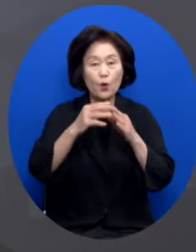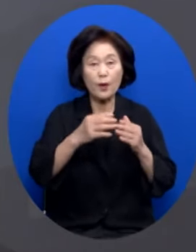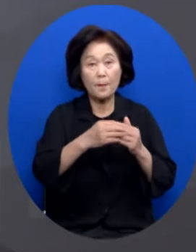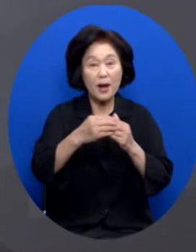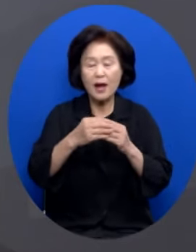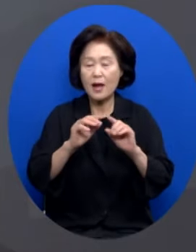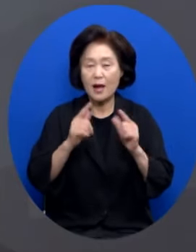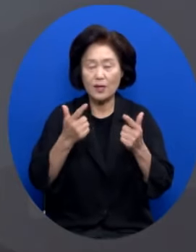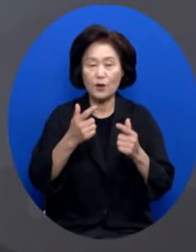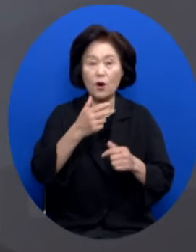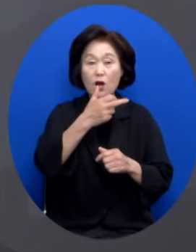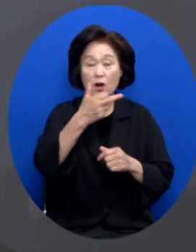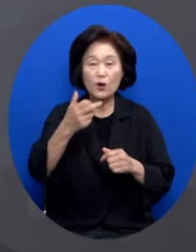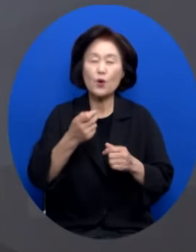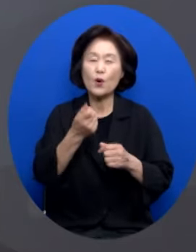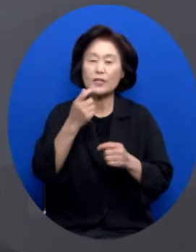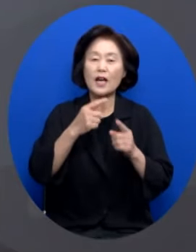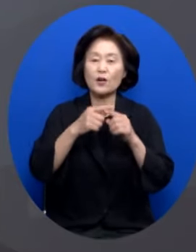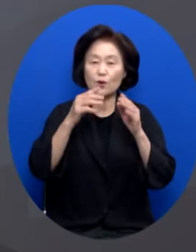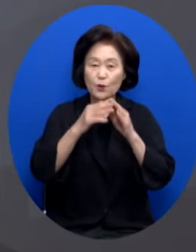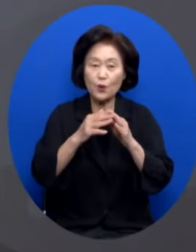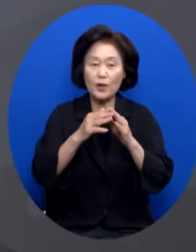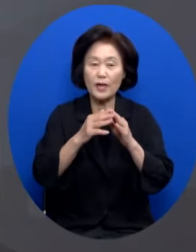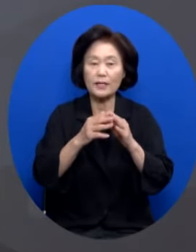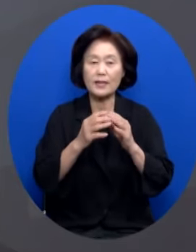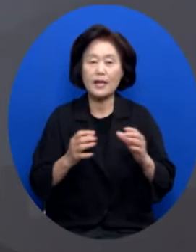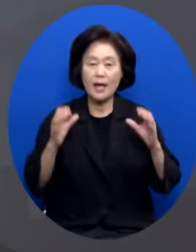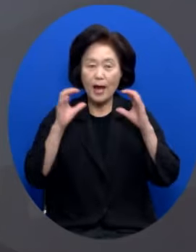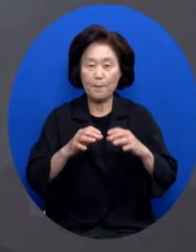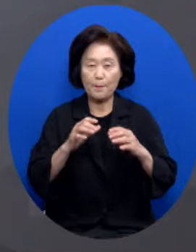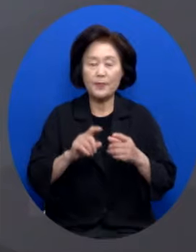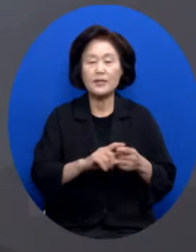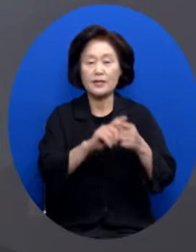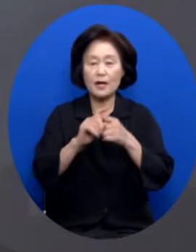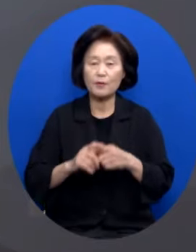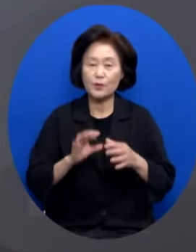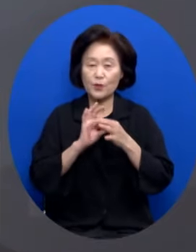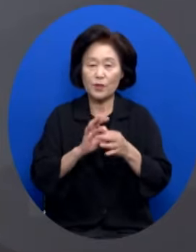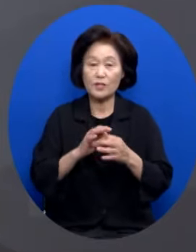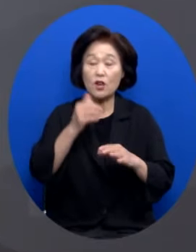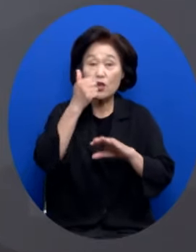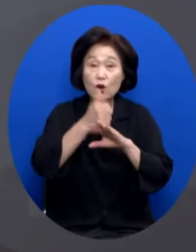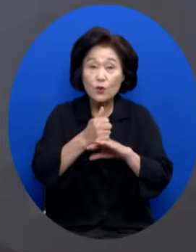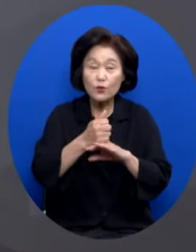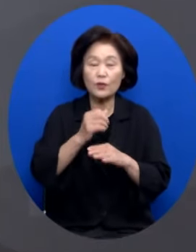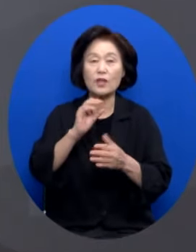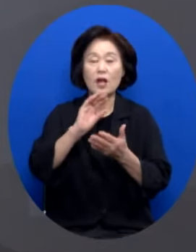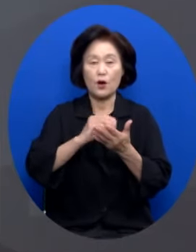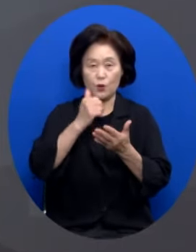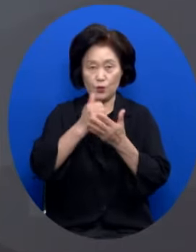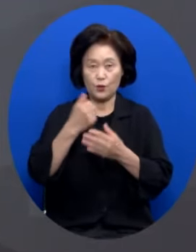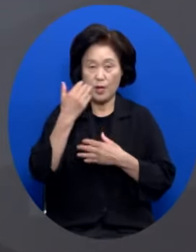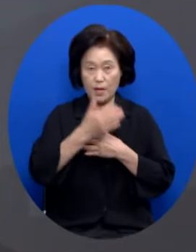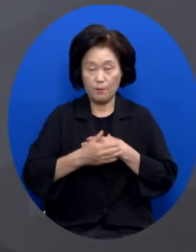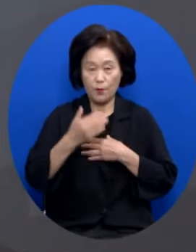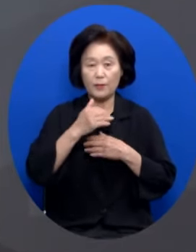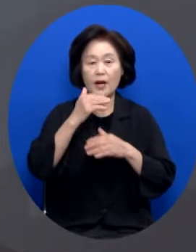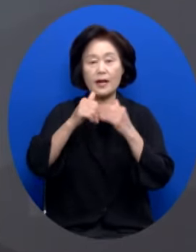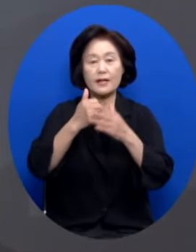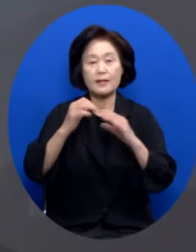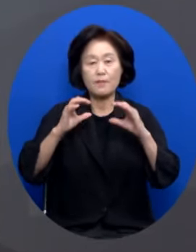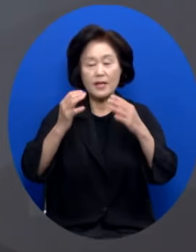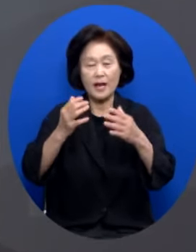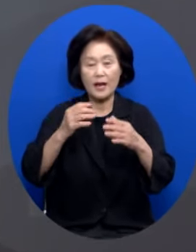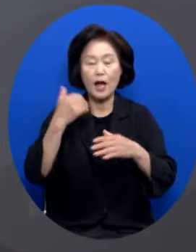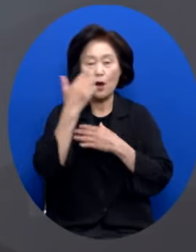교회와 작은 교회, 이 개체들의 연합을 통해서 결국은 그리스도의 몸, 하나님의 나라,